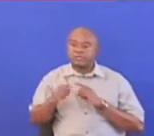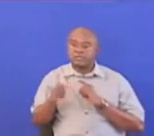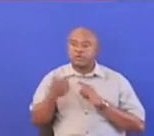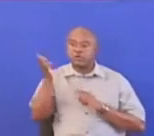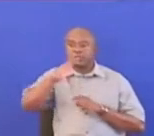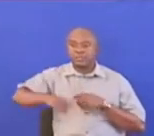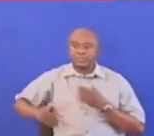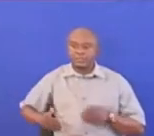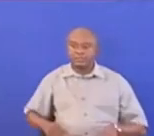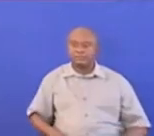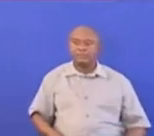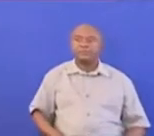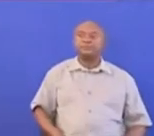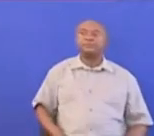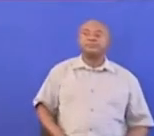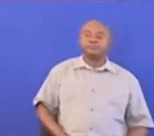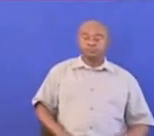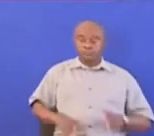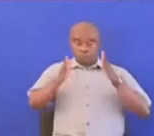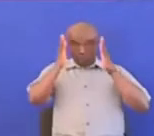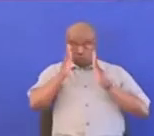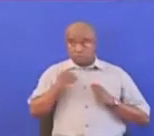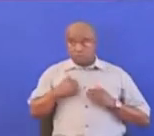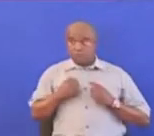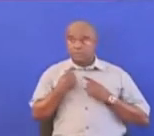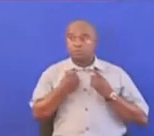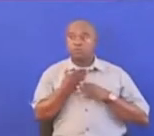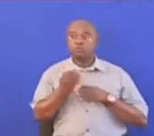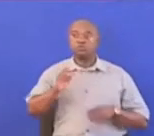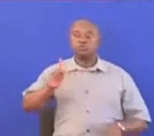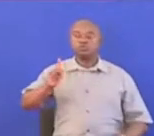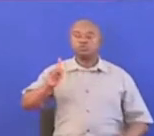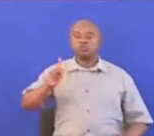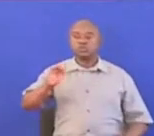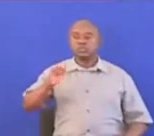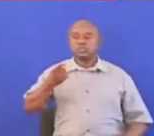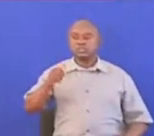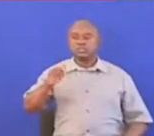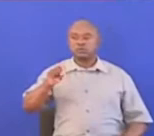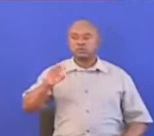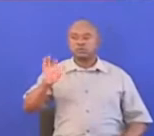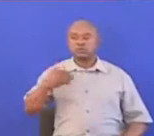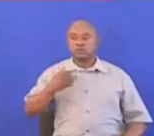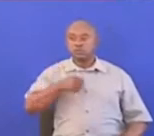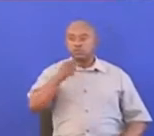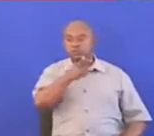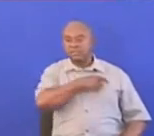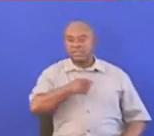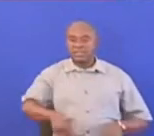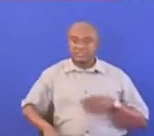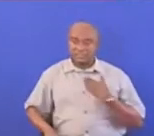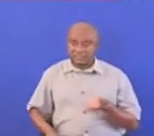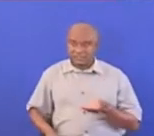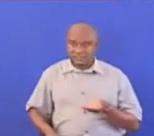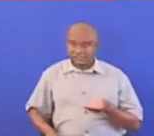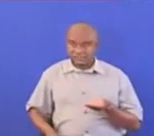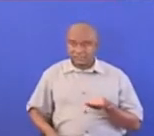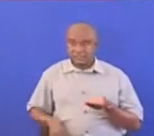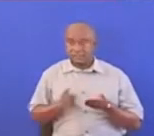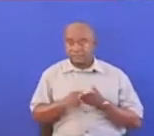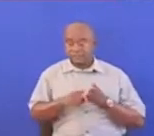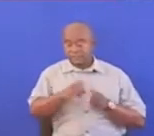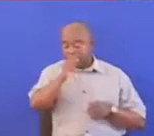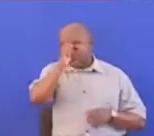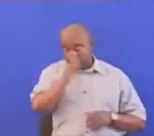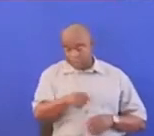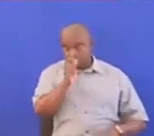itaisha. Mheshimiwa Spika, niongelee Kigosi. Kigosi pia tunampongeza Mheshimiwa Rais kwa jinsi ambavyo anajali